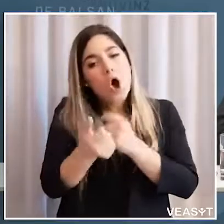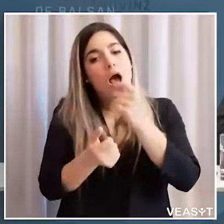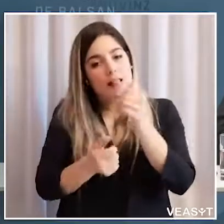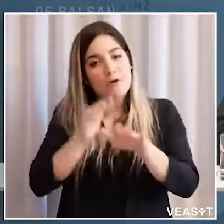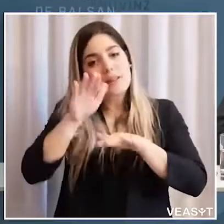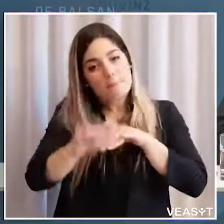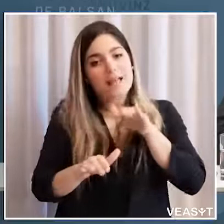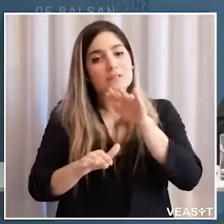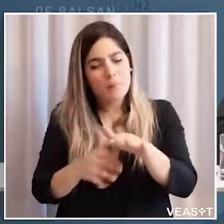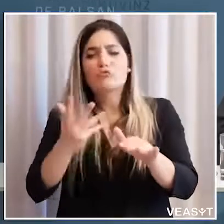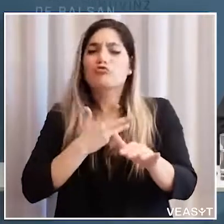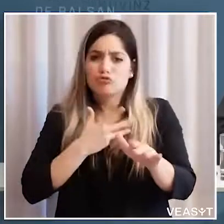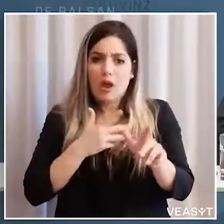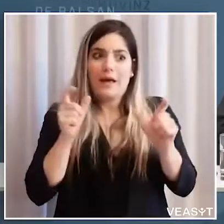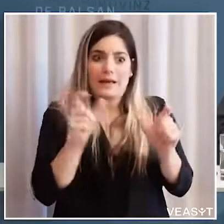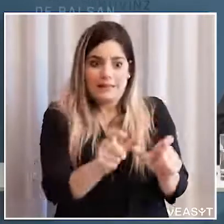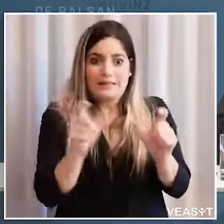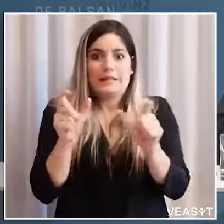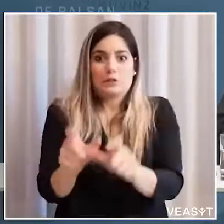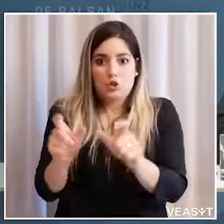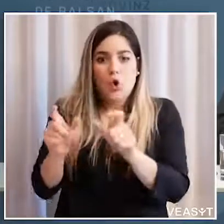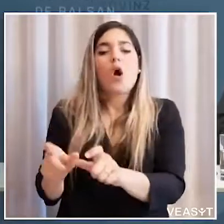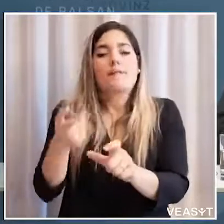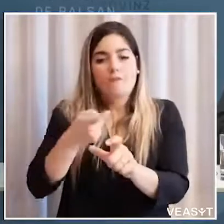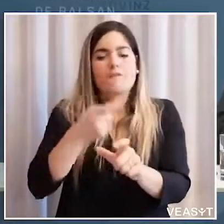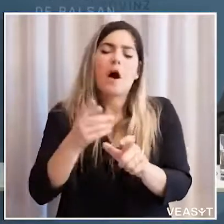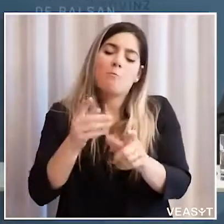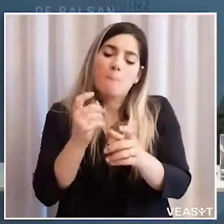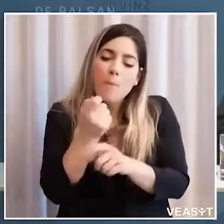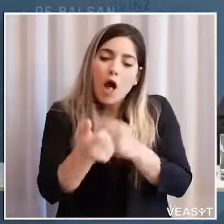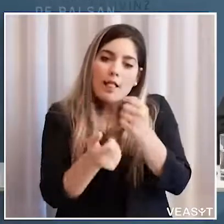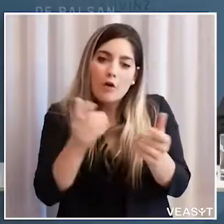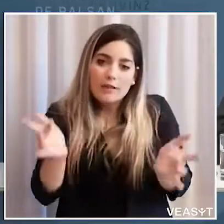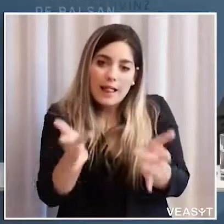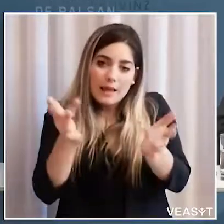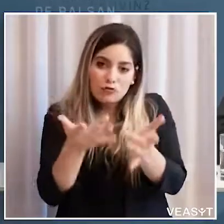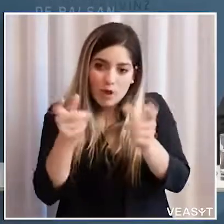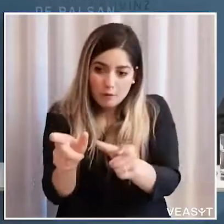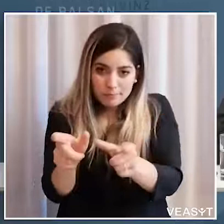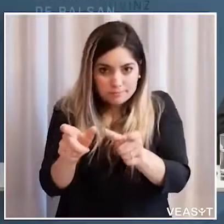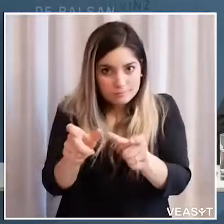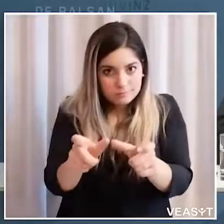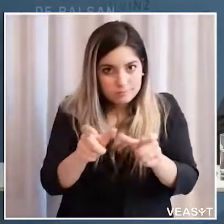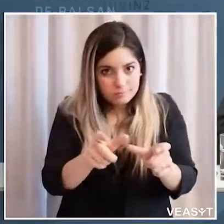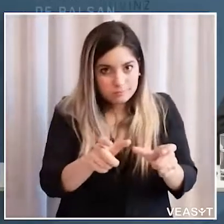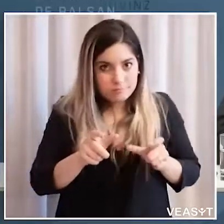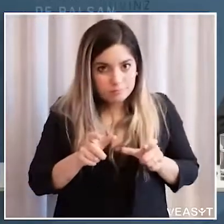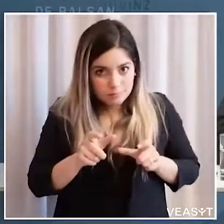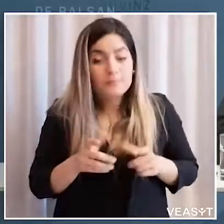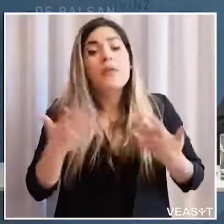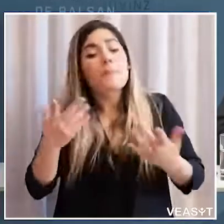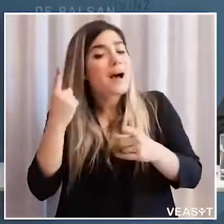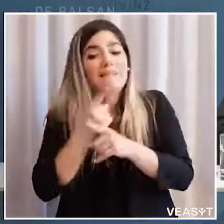un passo dopo l'altro ci sono ancora iscrizioni ma man mano stiamo alleggerendo la situazione però lo possiamo fare soltanto se